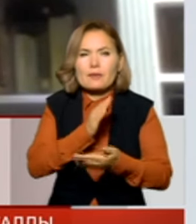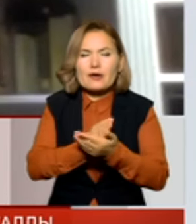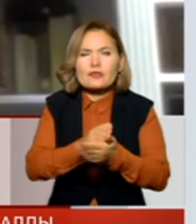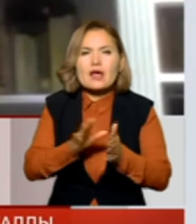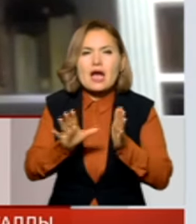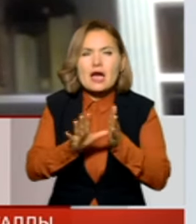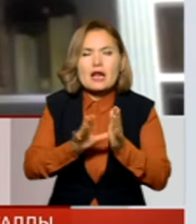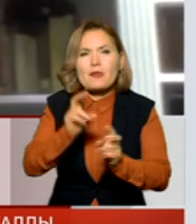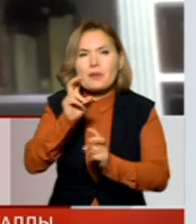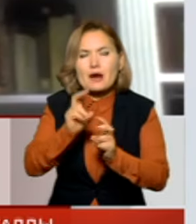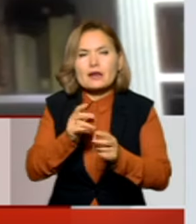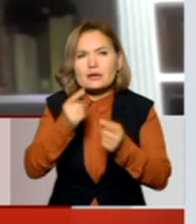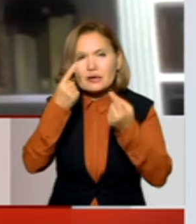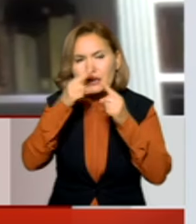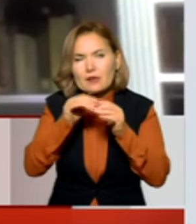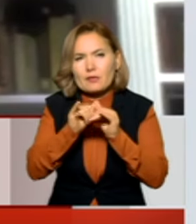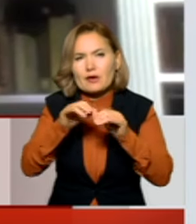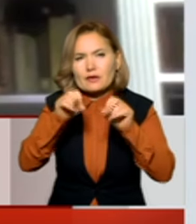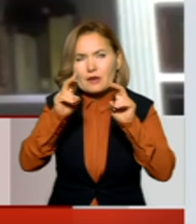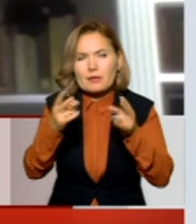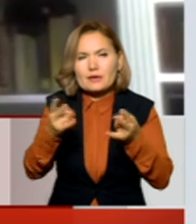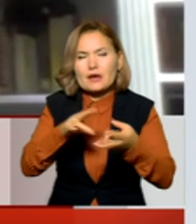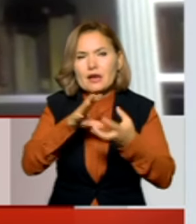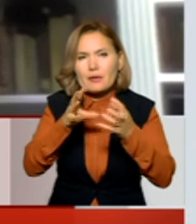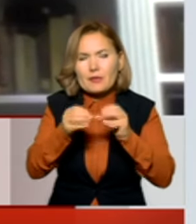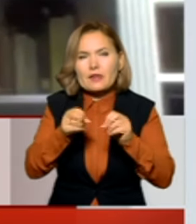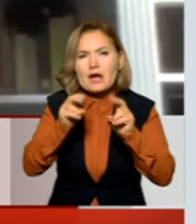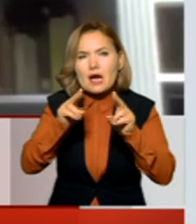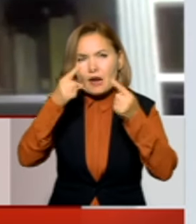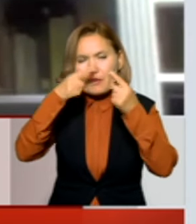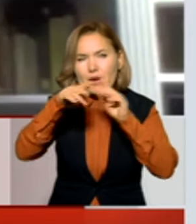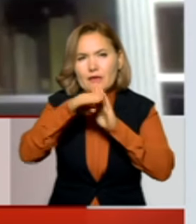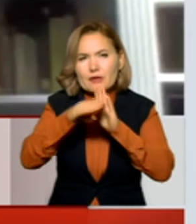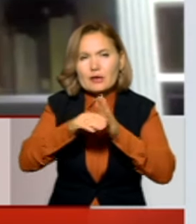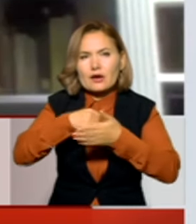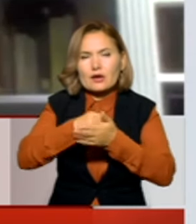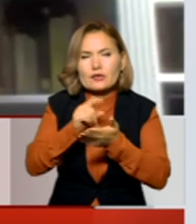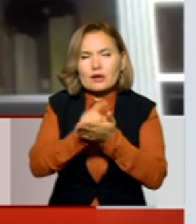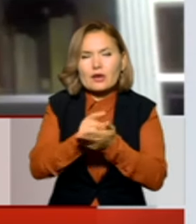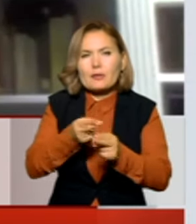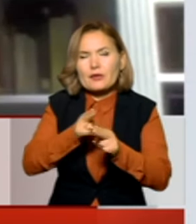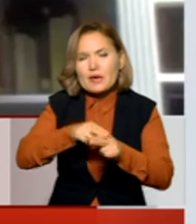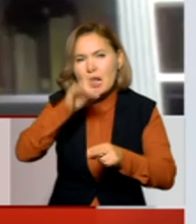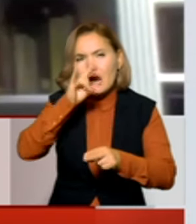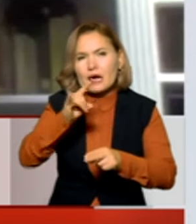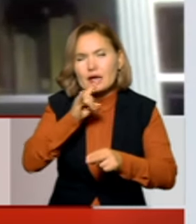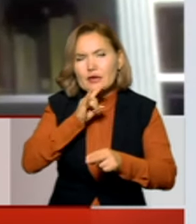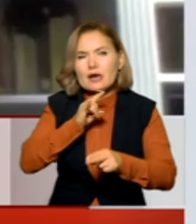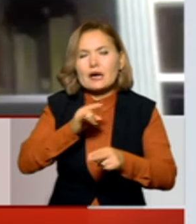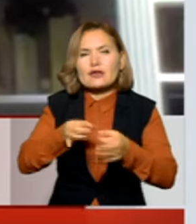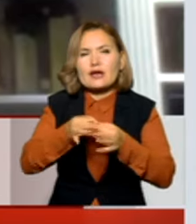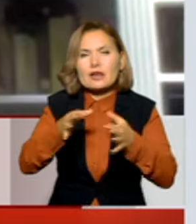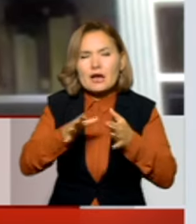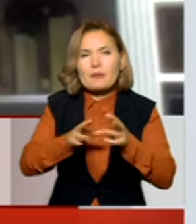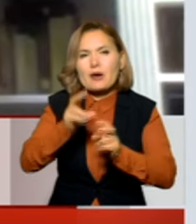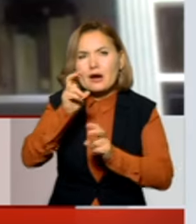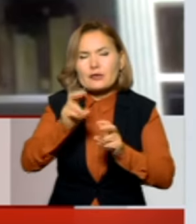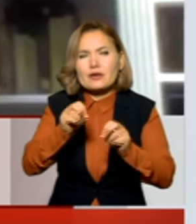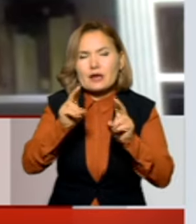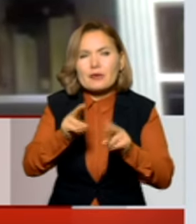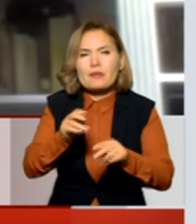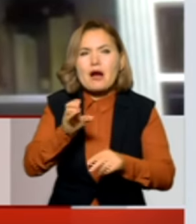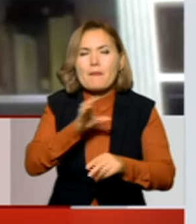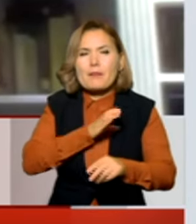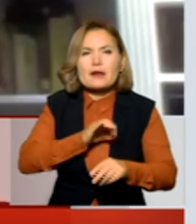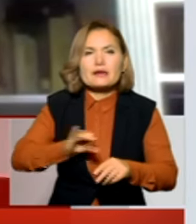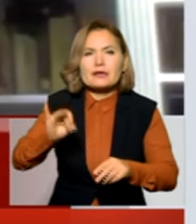үшін мықты техникалық мамандар керек. Ядролық инженерлік бағдарлама бекітілуі тиіс. Бұл салада Қазақстанның ядролық технология бойынша бай тарихы